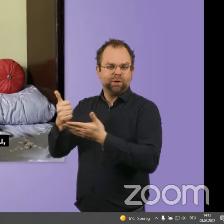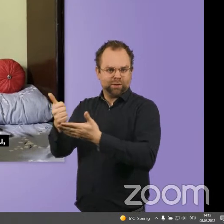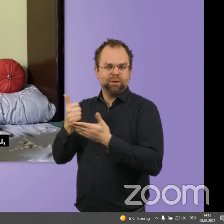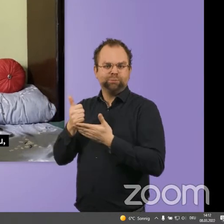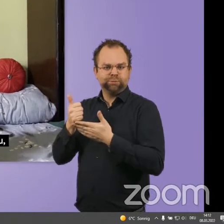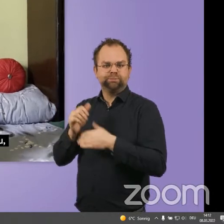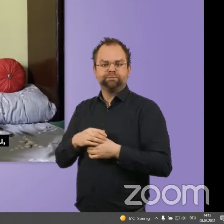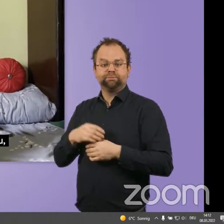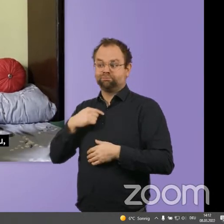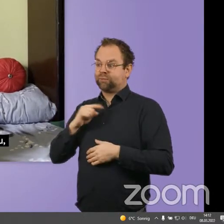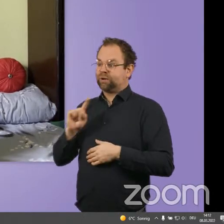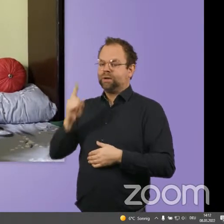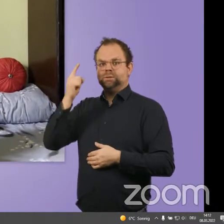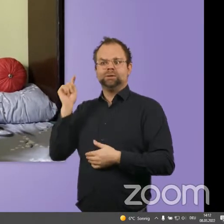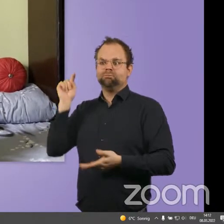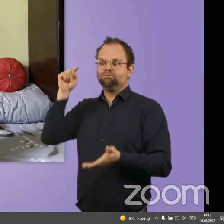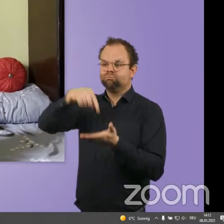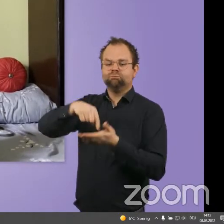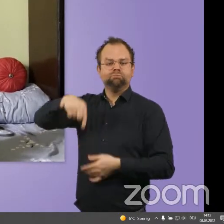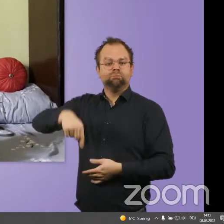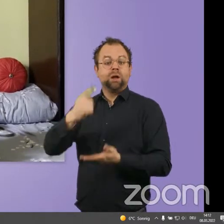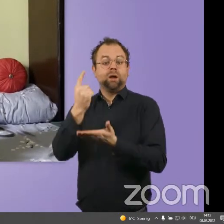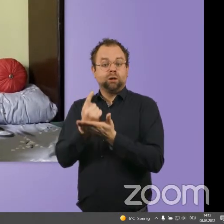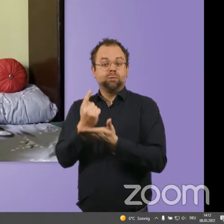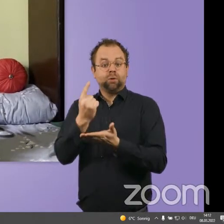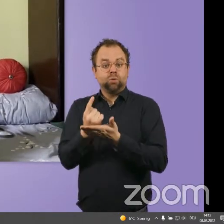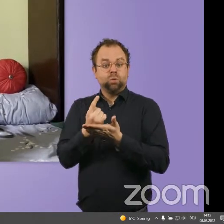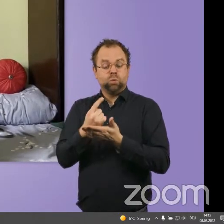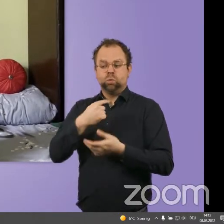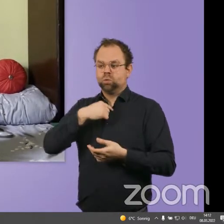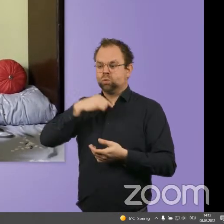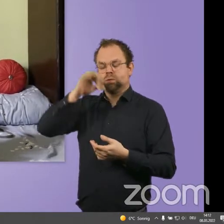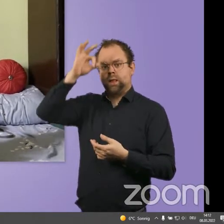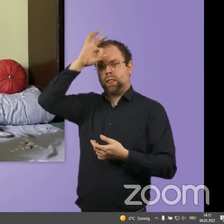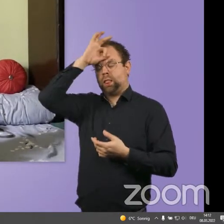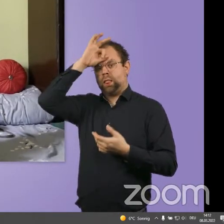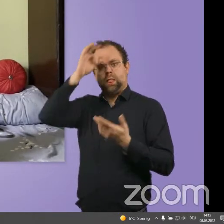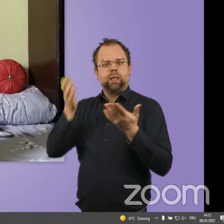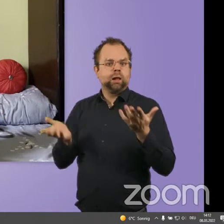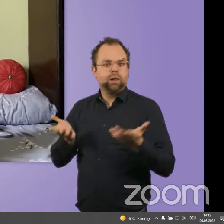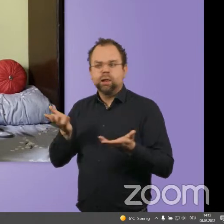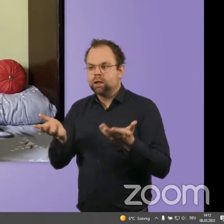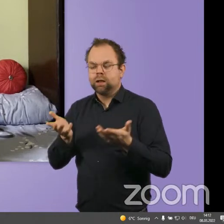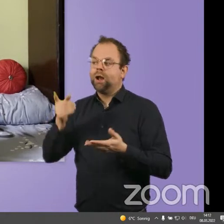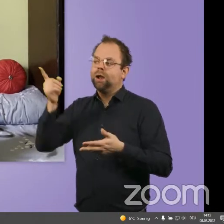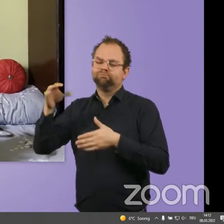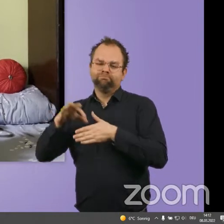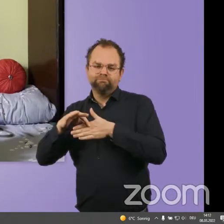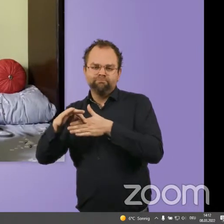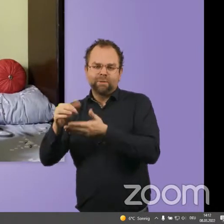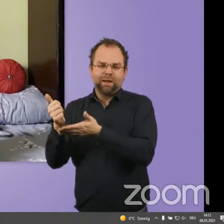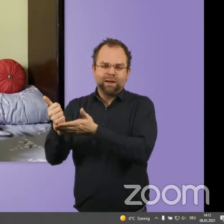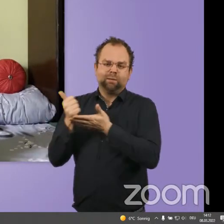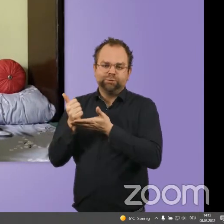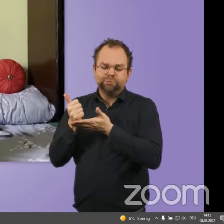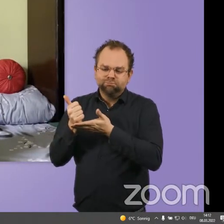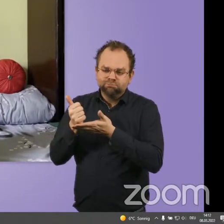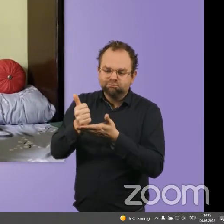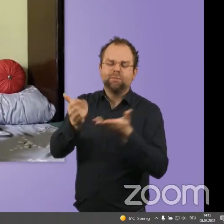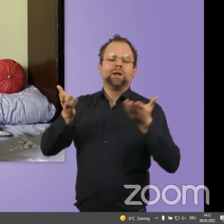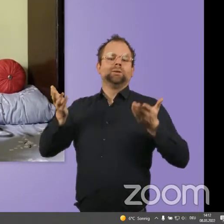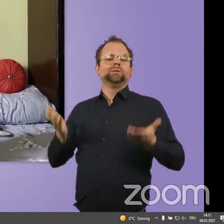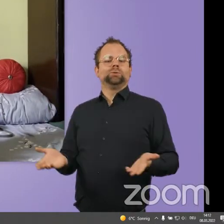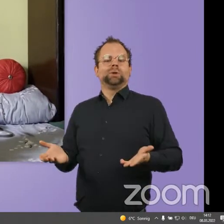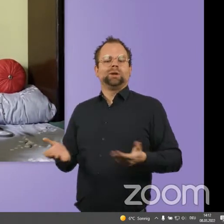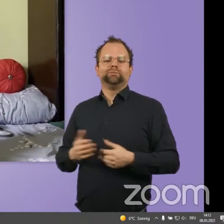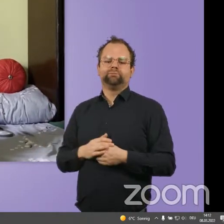परेको मान्छेलाई म यो गर्छु त्यो गर्छु भन्ने केही पनि सोच नभएको मान्छेलाई उहाँले दोहोऱ्याइ लिएर आज मलाई यहाँसम्म पुर्याउनु भएको छ उहाँलाई